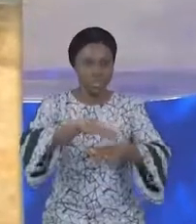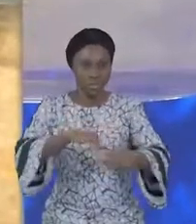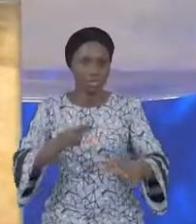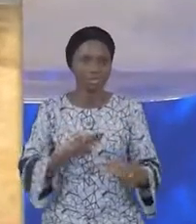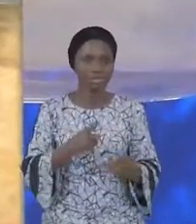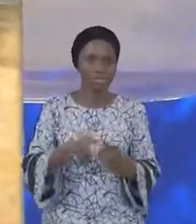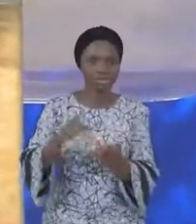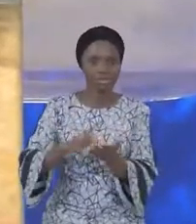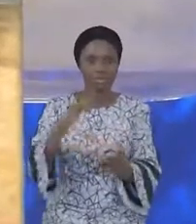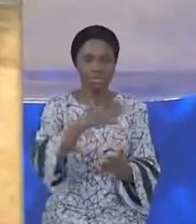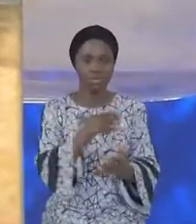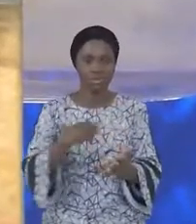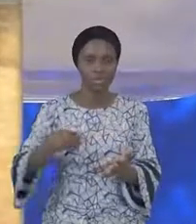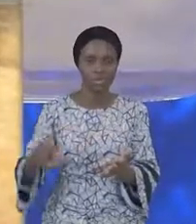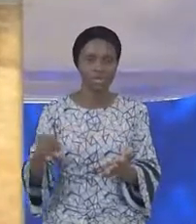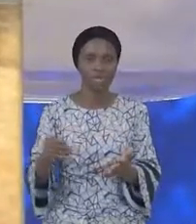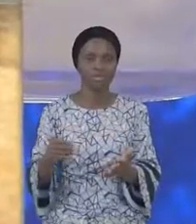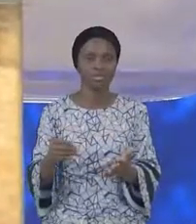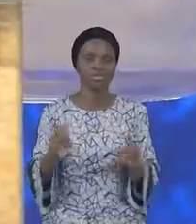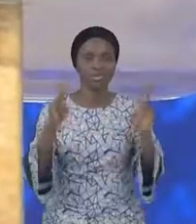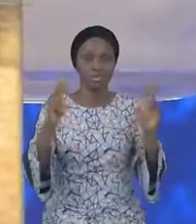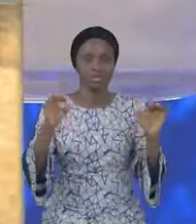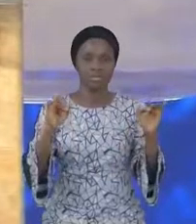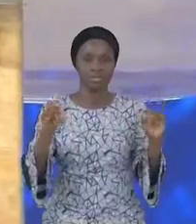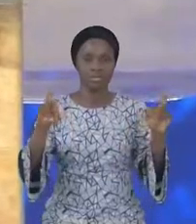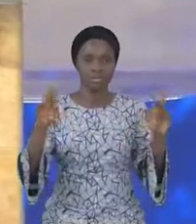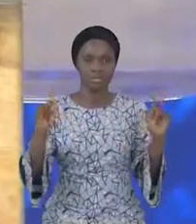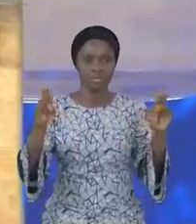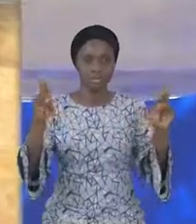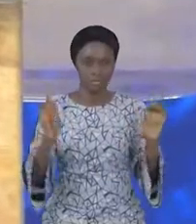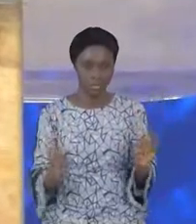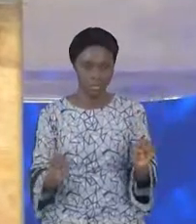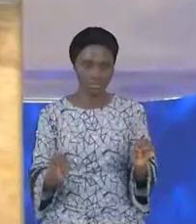nous a appelés par sa propre gloire et par sa vertu,